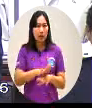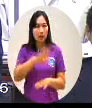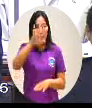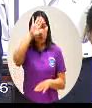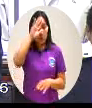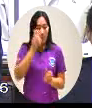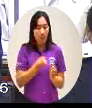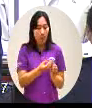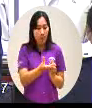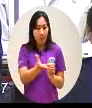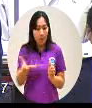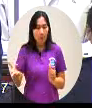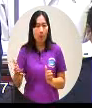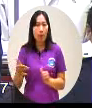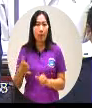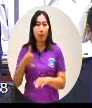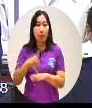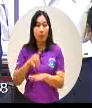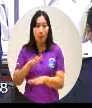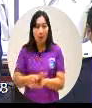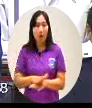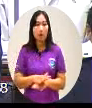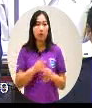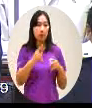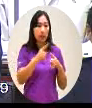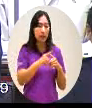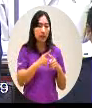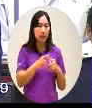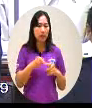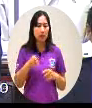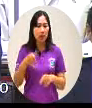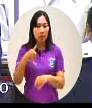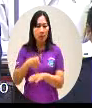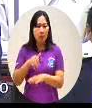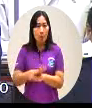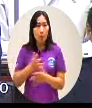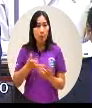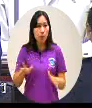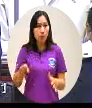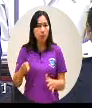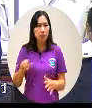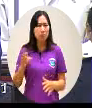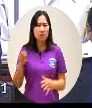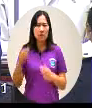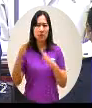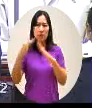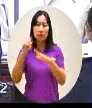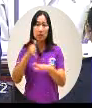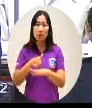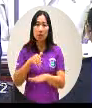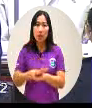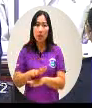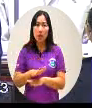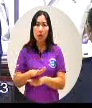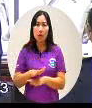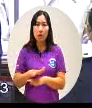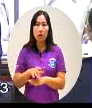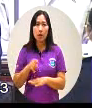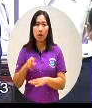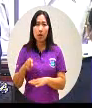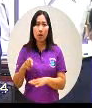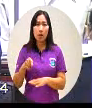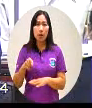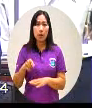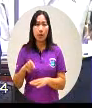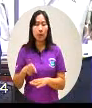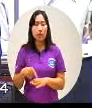有人啦。啊，这个地方可能是有蚊，但是那个蚊子到底是家蚊啊，是埃及斑蚊还是白线斑蚊？因为传染登革